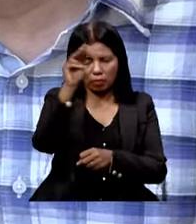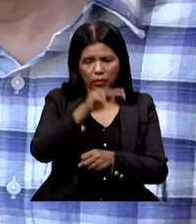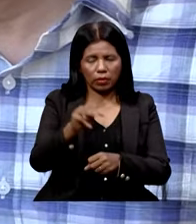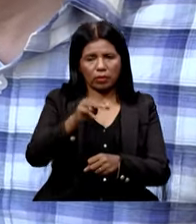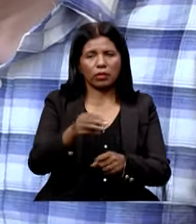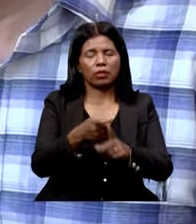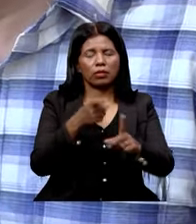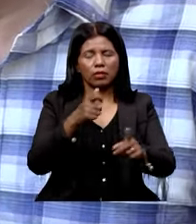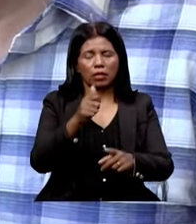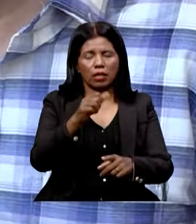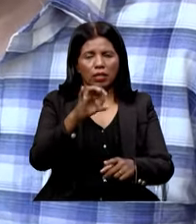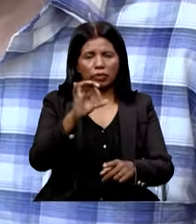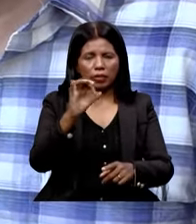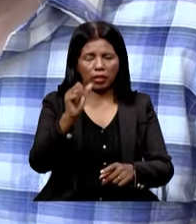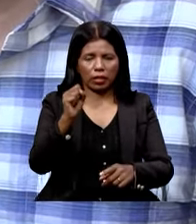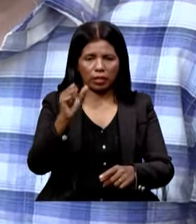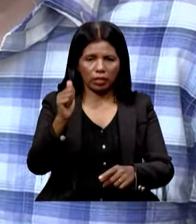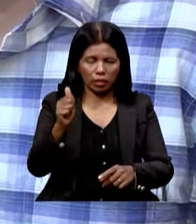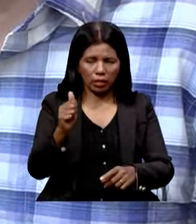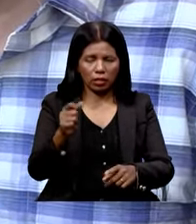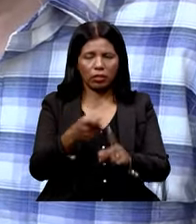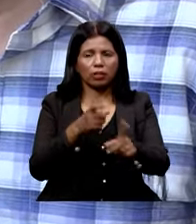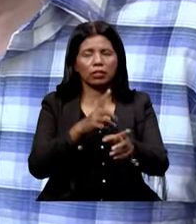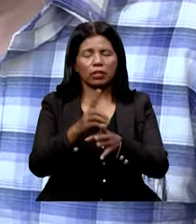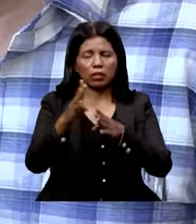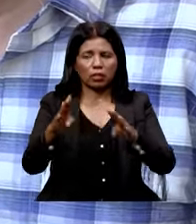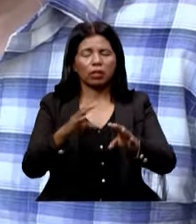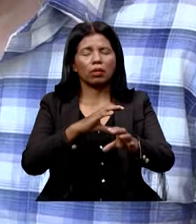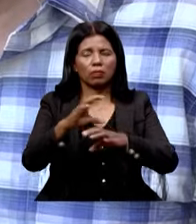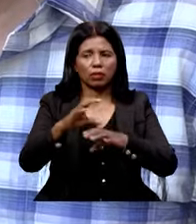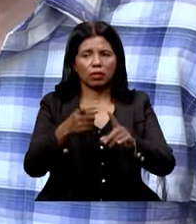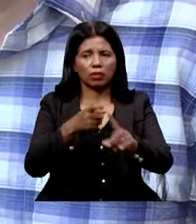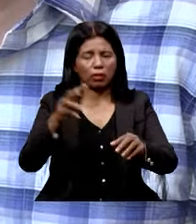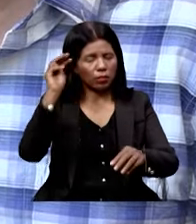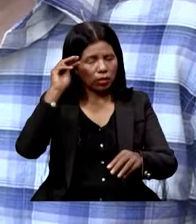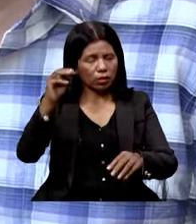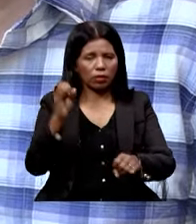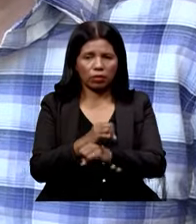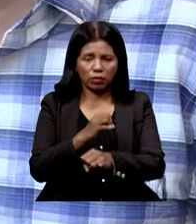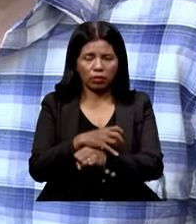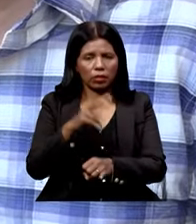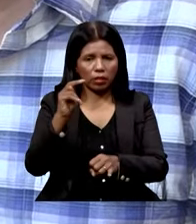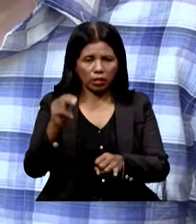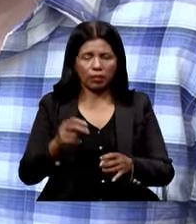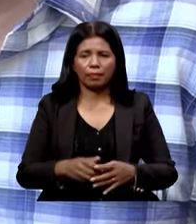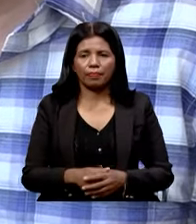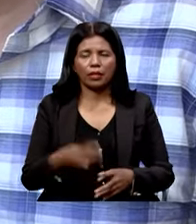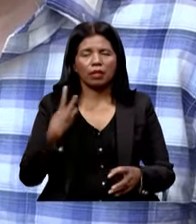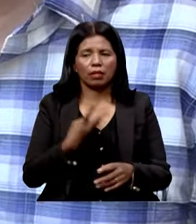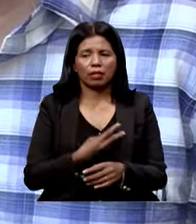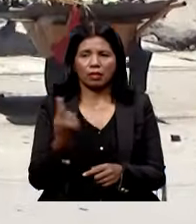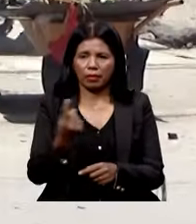mai usi IFAES ka o usi direksan regulasan komersial usi Ministerio Comercio Industria Unian para ita